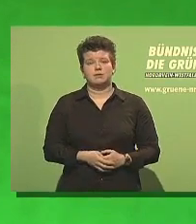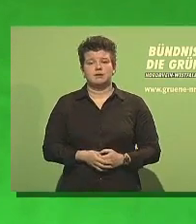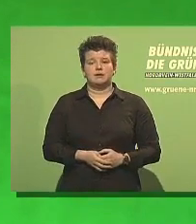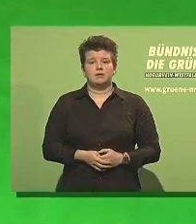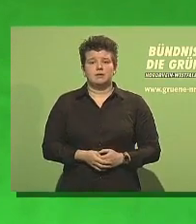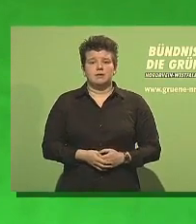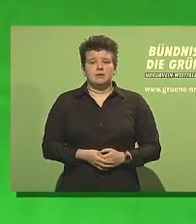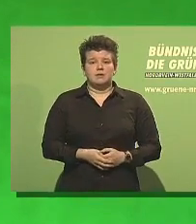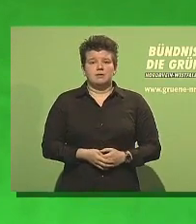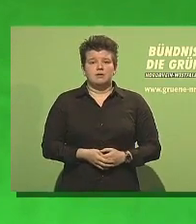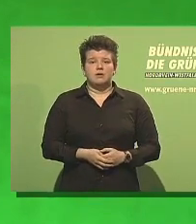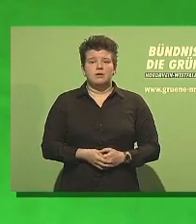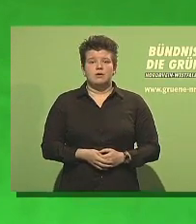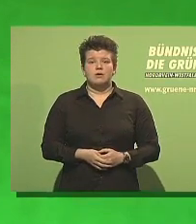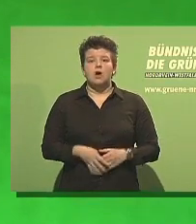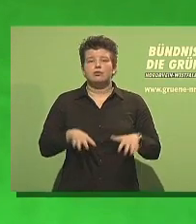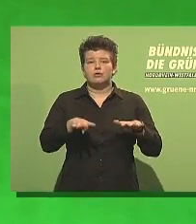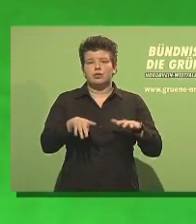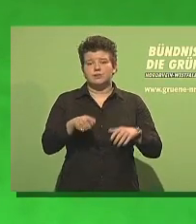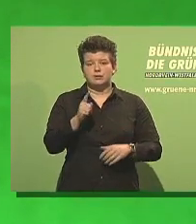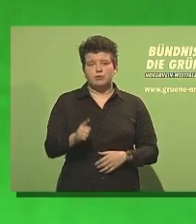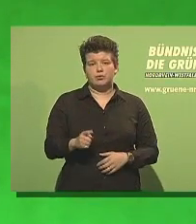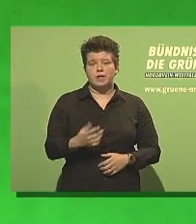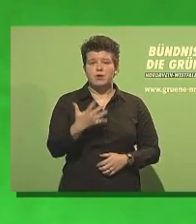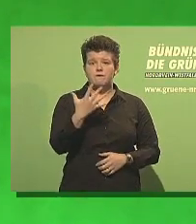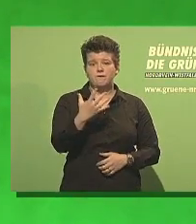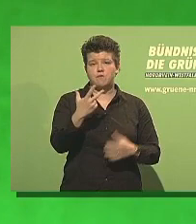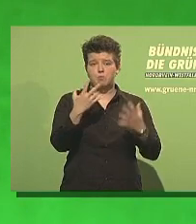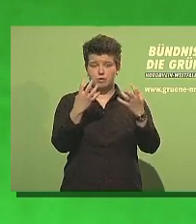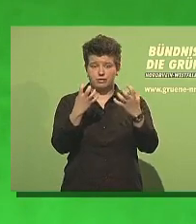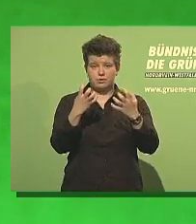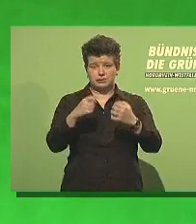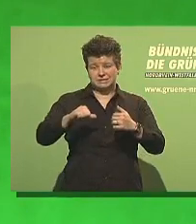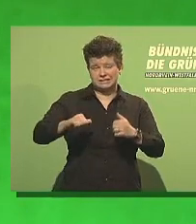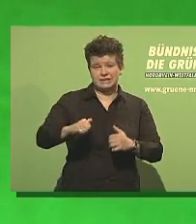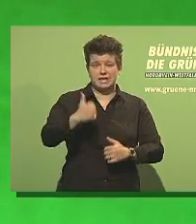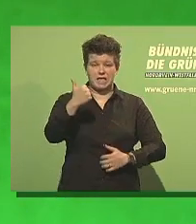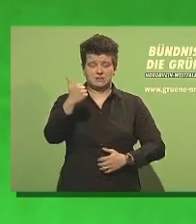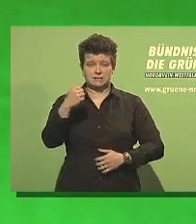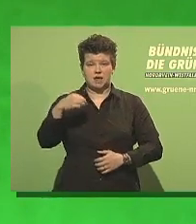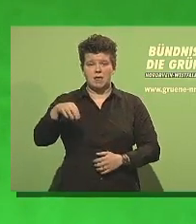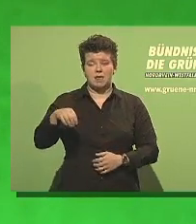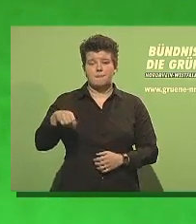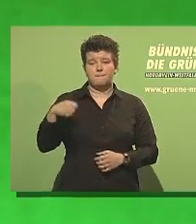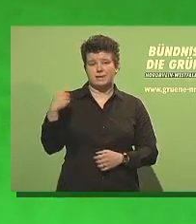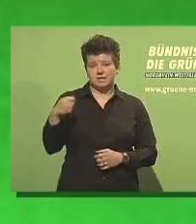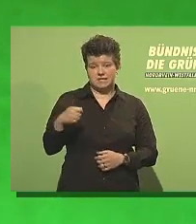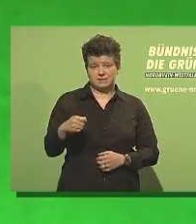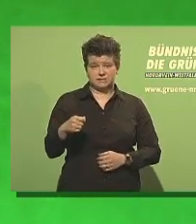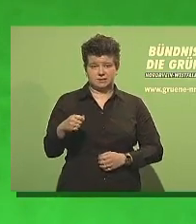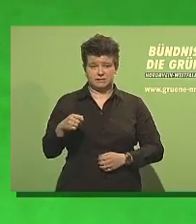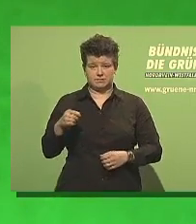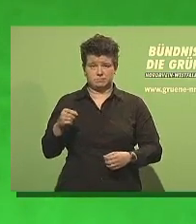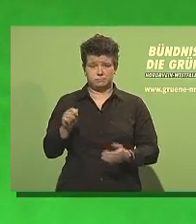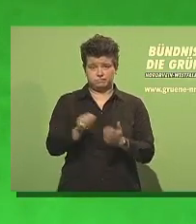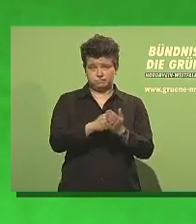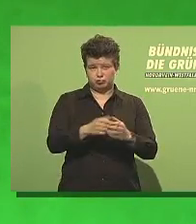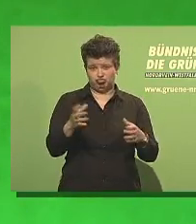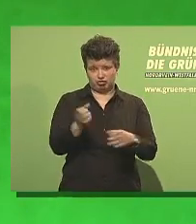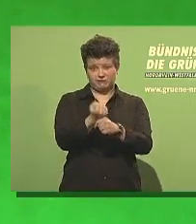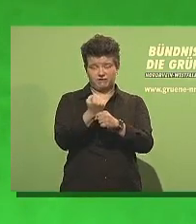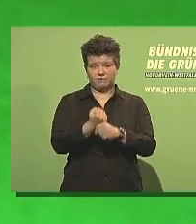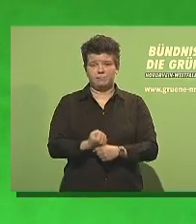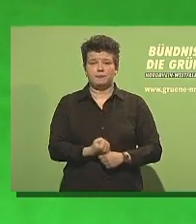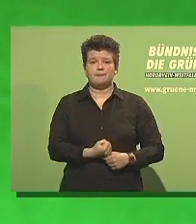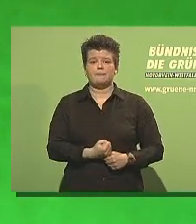1995 die erste grüne Landwirtschaftsministerin hier in Deutschland geworden. Und wir haben von Nordrhein-Westfalen aus eine andere